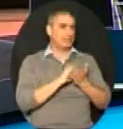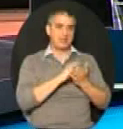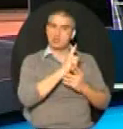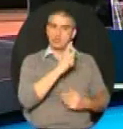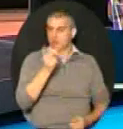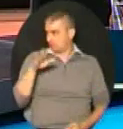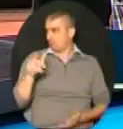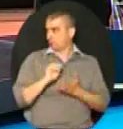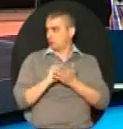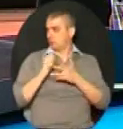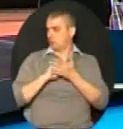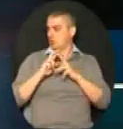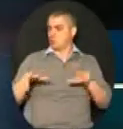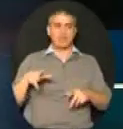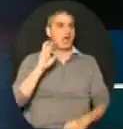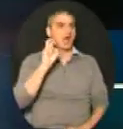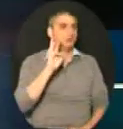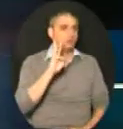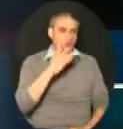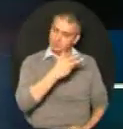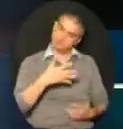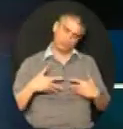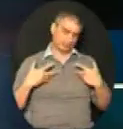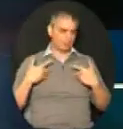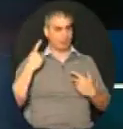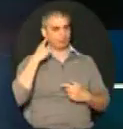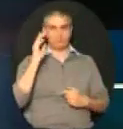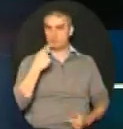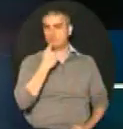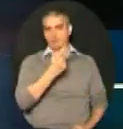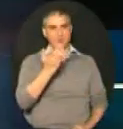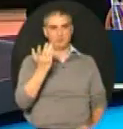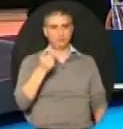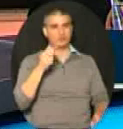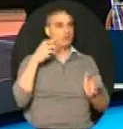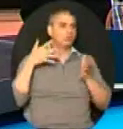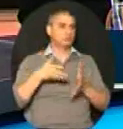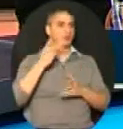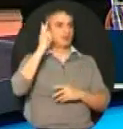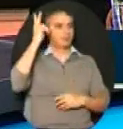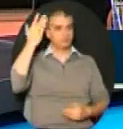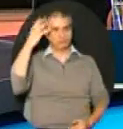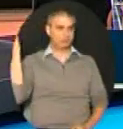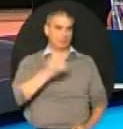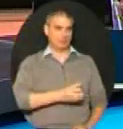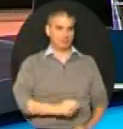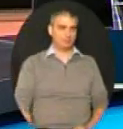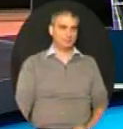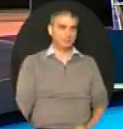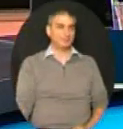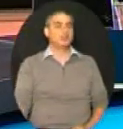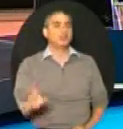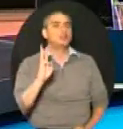כבר לכם יש עיתון, את הארץ. אני קורא אותו מדי פעם. עמוס שוקן נשמח לשמוע, עמוס שוקן נשמח לשמוע שהוא משקיע מחול. עוד משפט אחד. שלדון